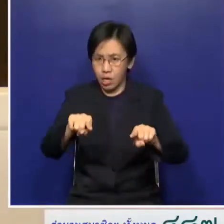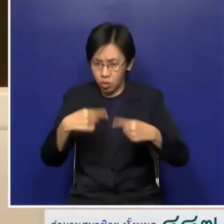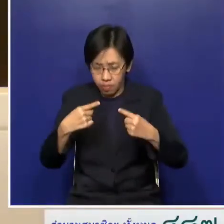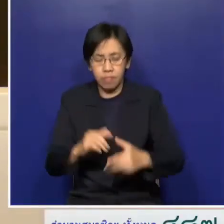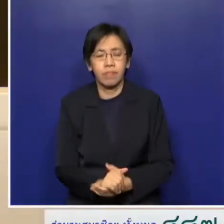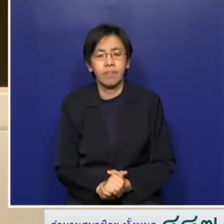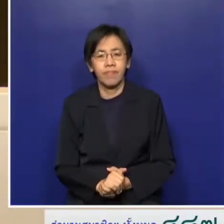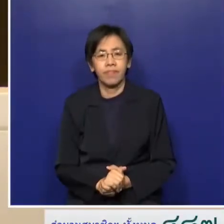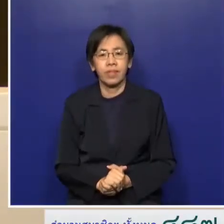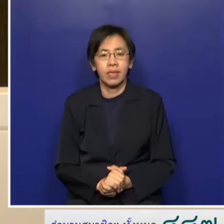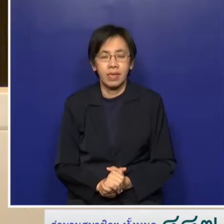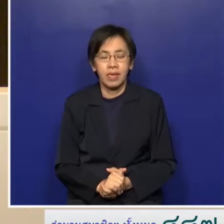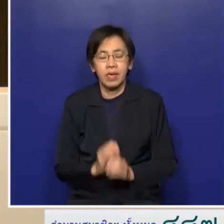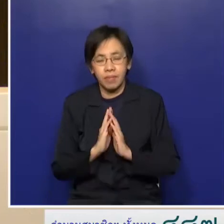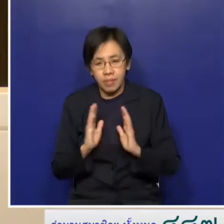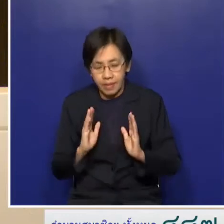คุณสมฤทธิ์แทนทรัพย์ครับ